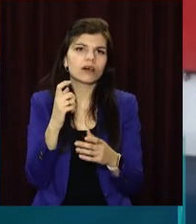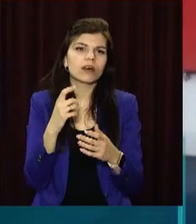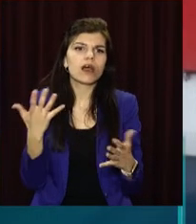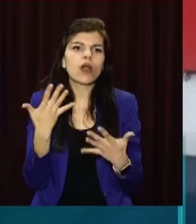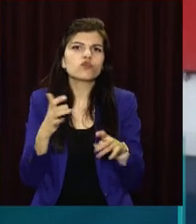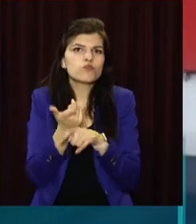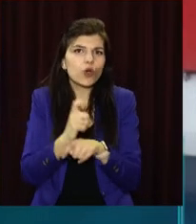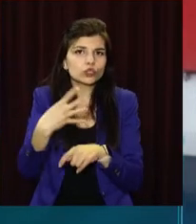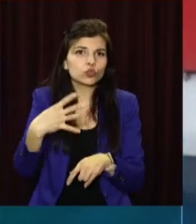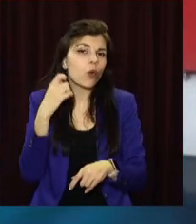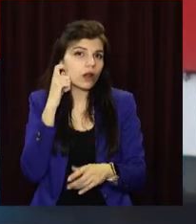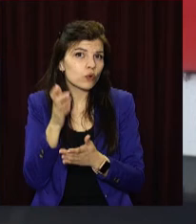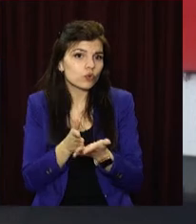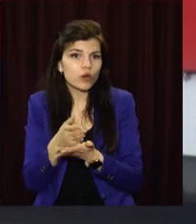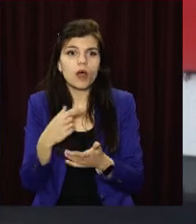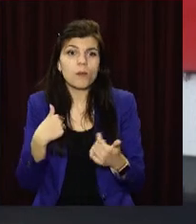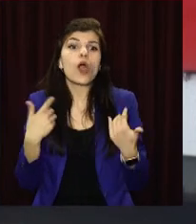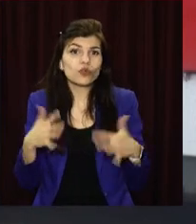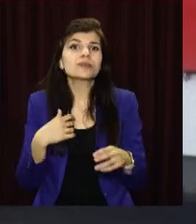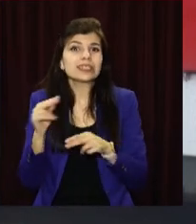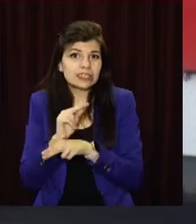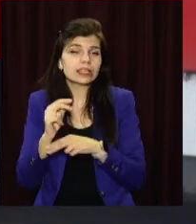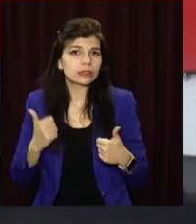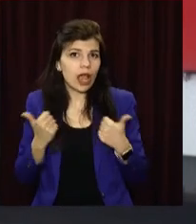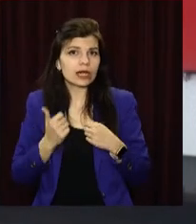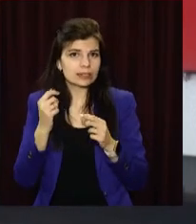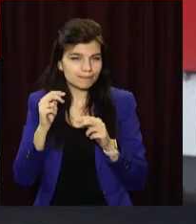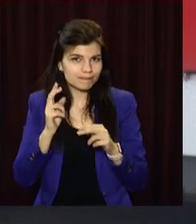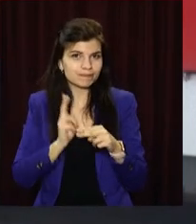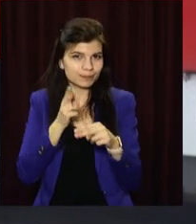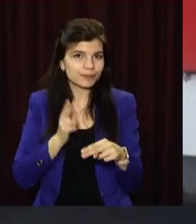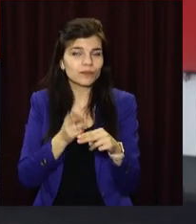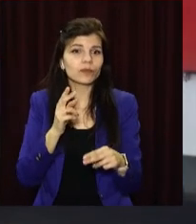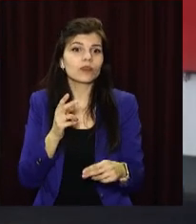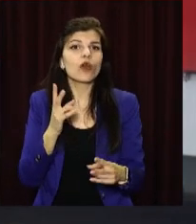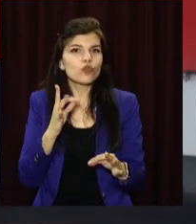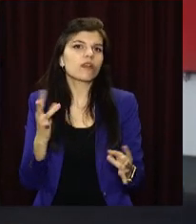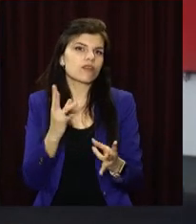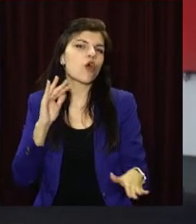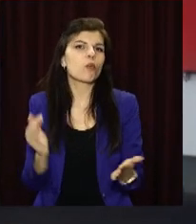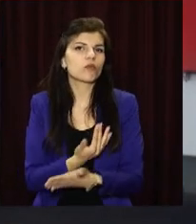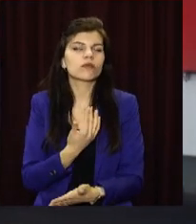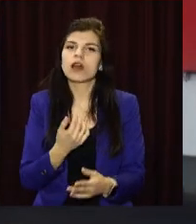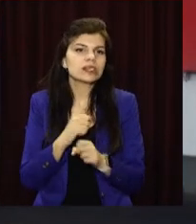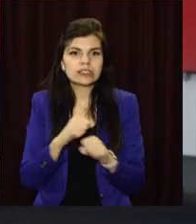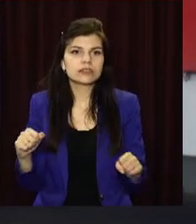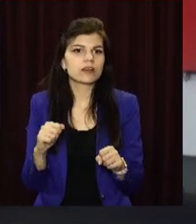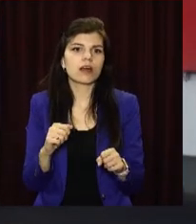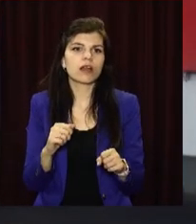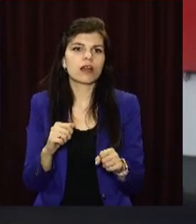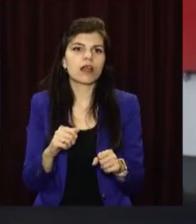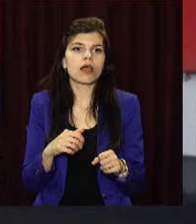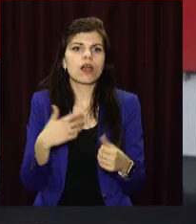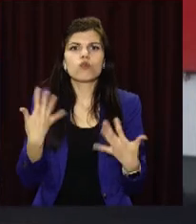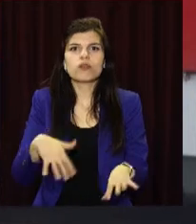больше 40 лет, и их просто мы, конечно, ремонтируем, но надо обновлять. Нельзя там